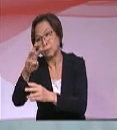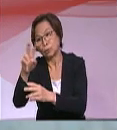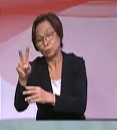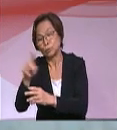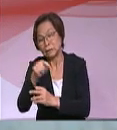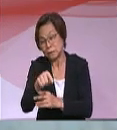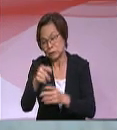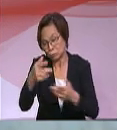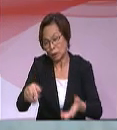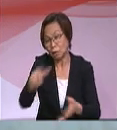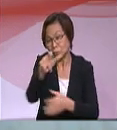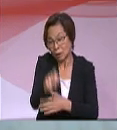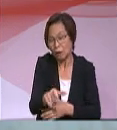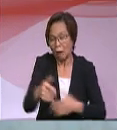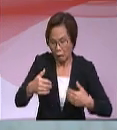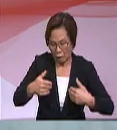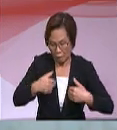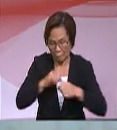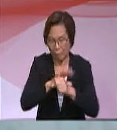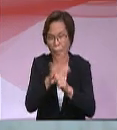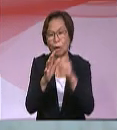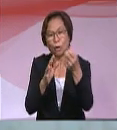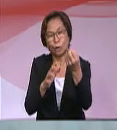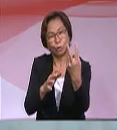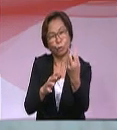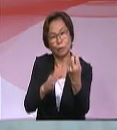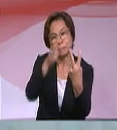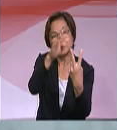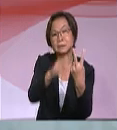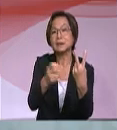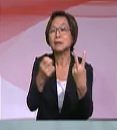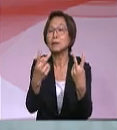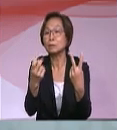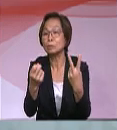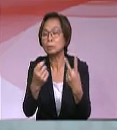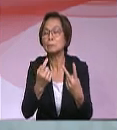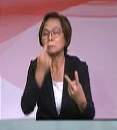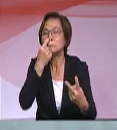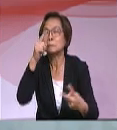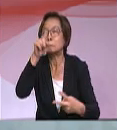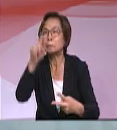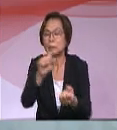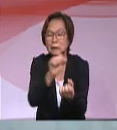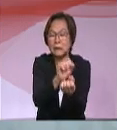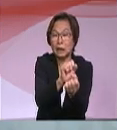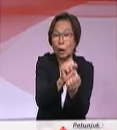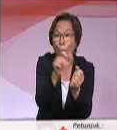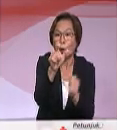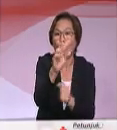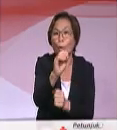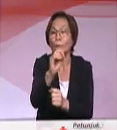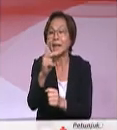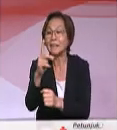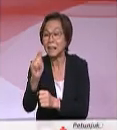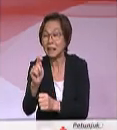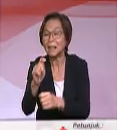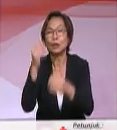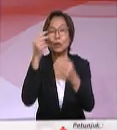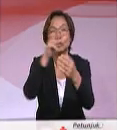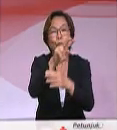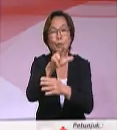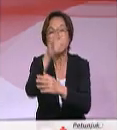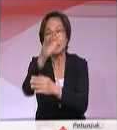81,862 telah dilaporkan positif pada 12 Disember melalui saringan orang kena tahan. Sehingga 23